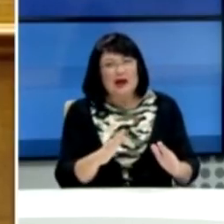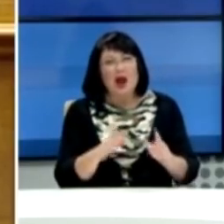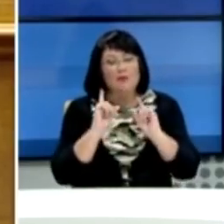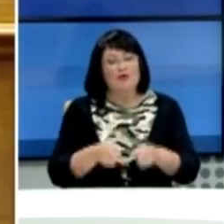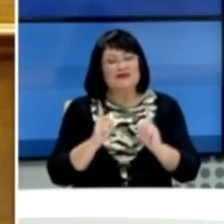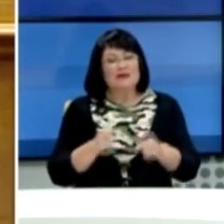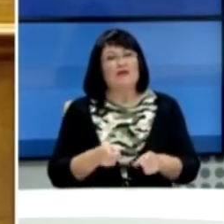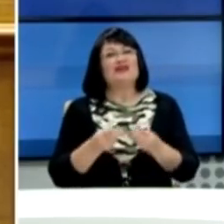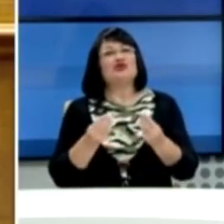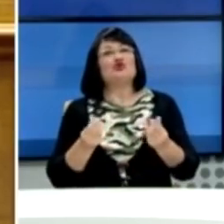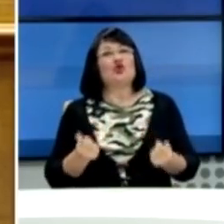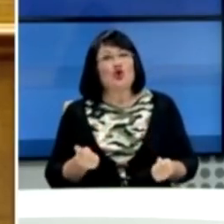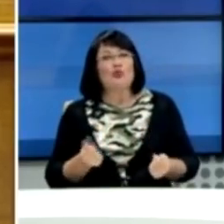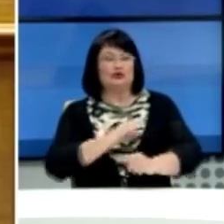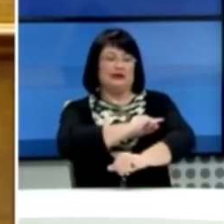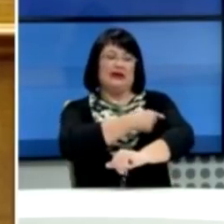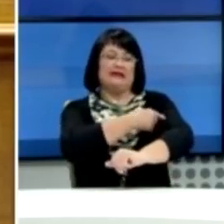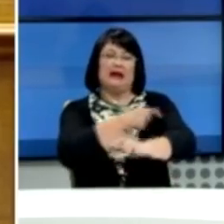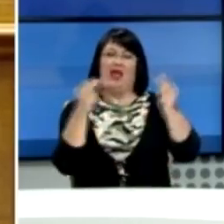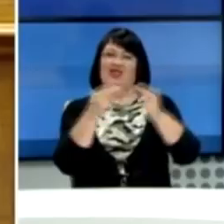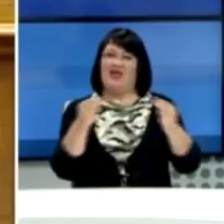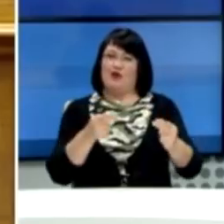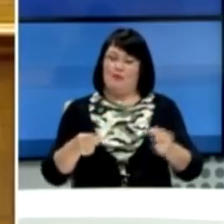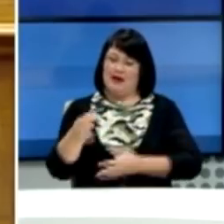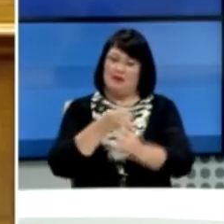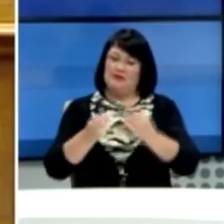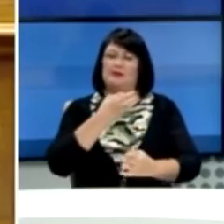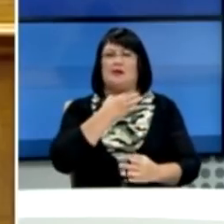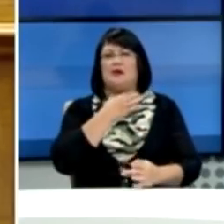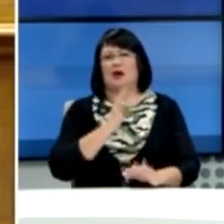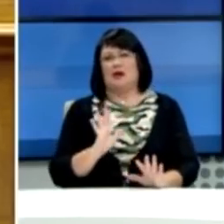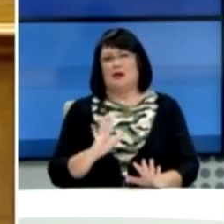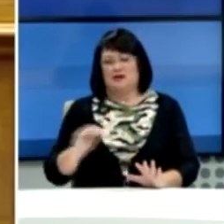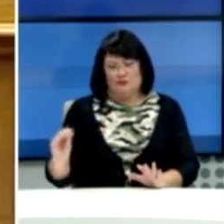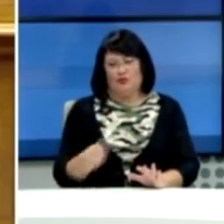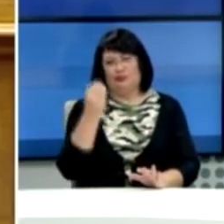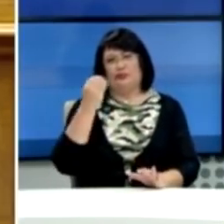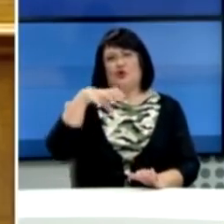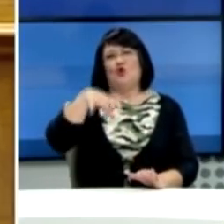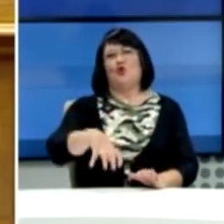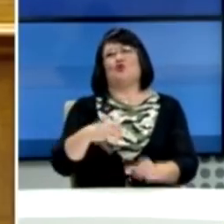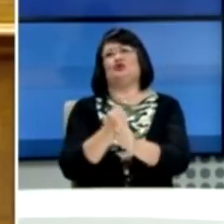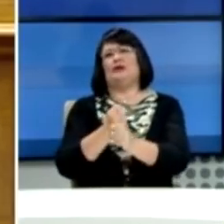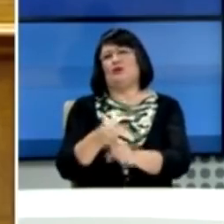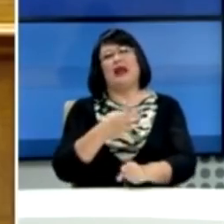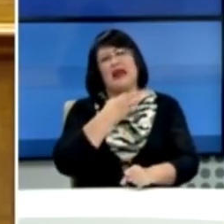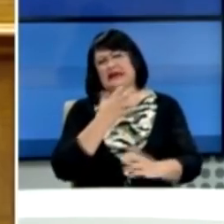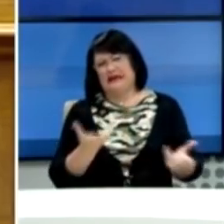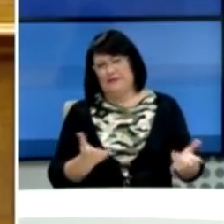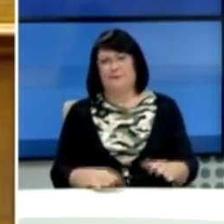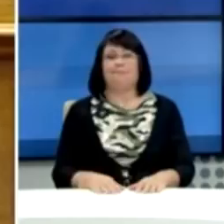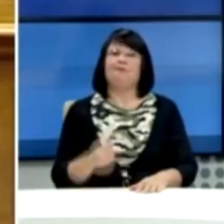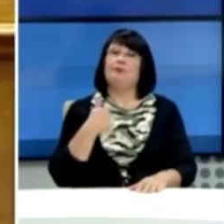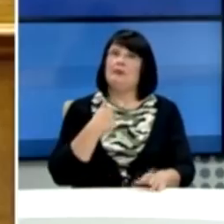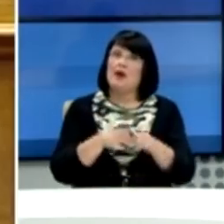θα λαμβάνονται με βάση τα ιατρικά δεδομένα και τις ανάγκες που προκύπτουν στους χώρους δουλειάς. Σε ό,τι μας